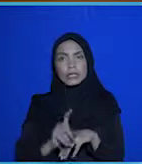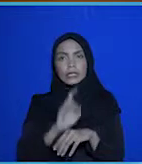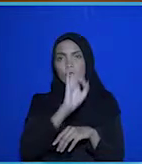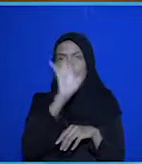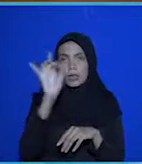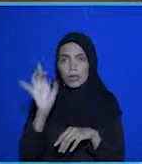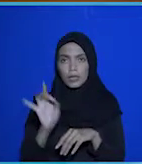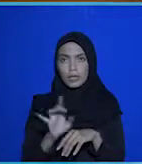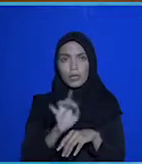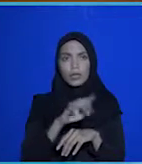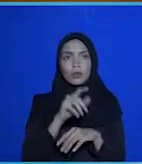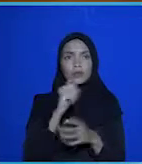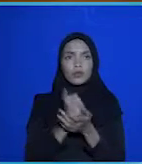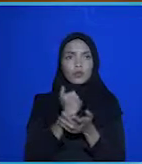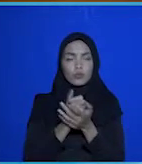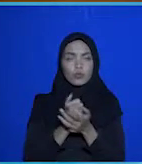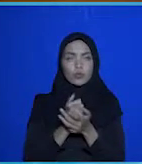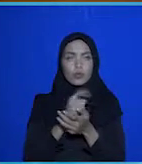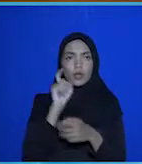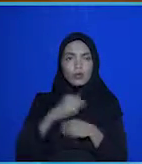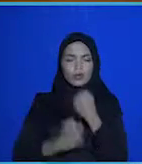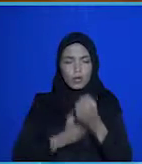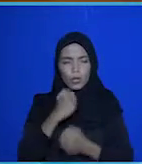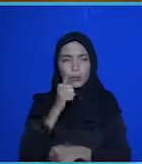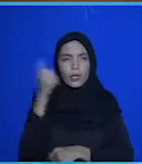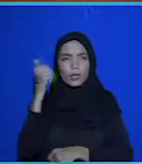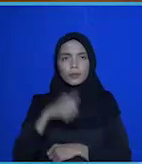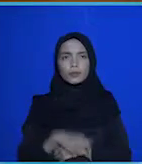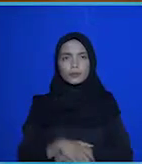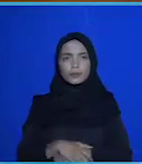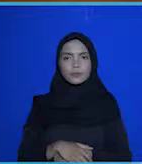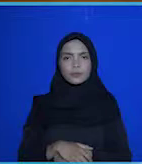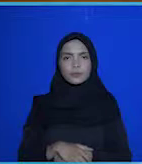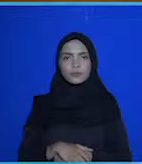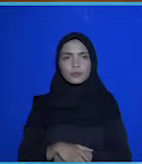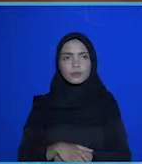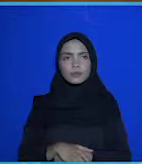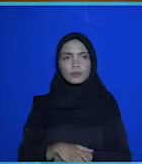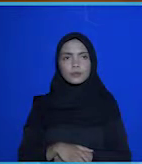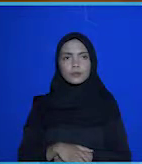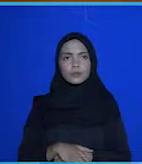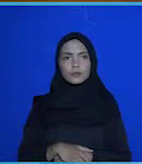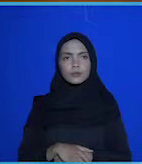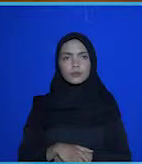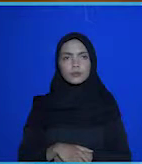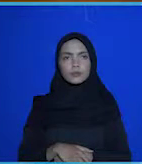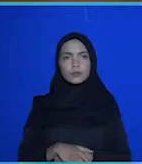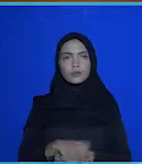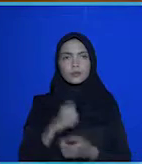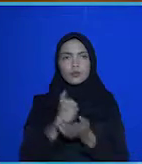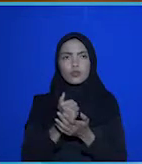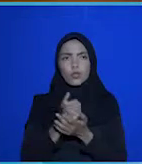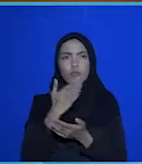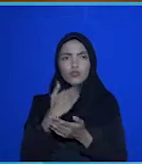SDM, listrik dan segala macam. Ini perlu betul ya kita lakukan dengan baik. Ya tentunya ini